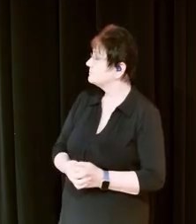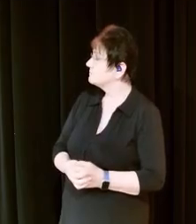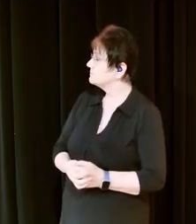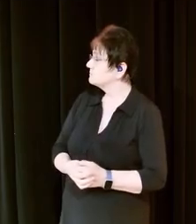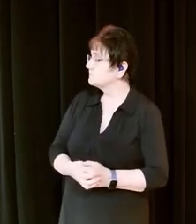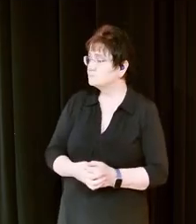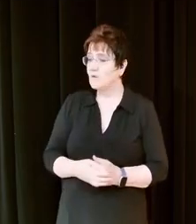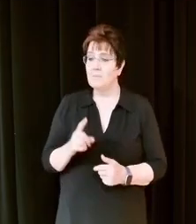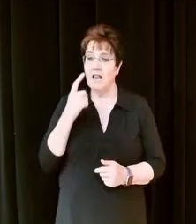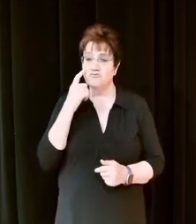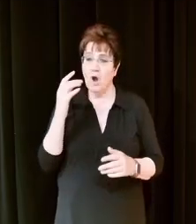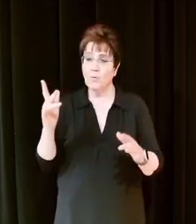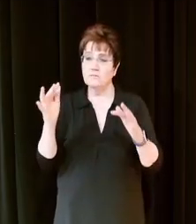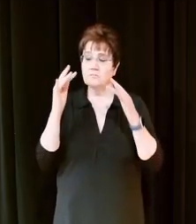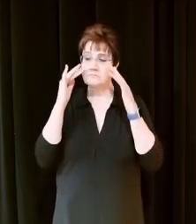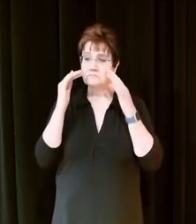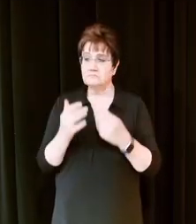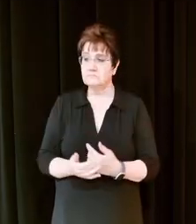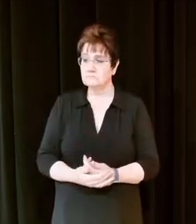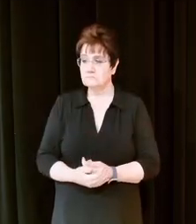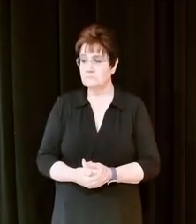Schauen wir einfach mal einen Moment.